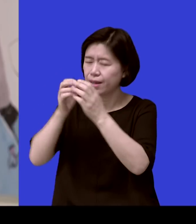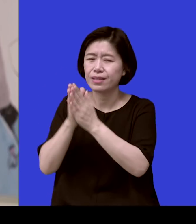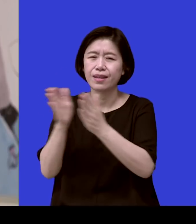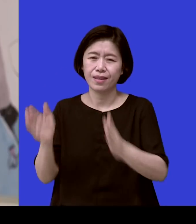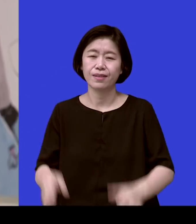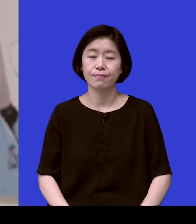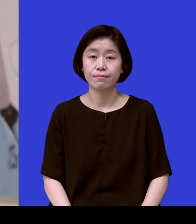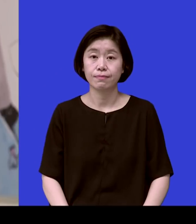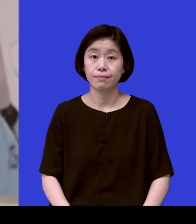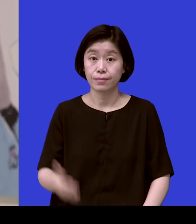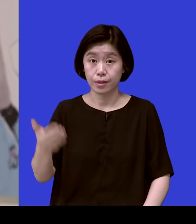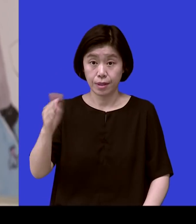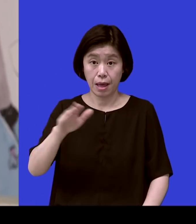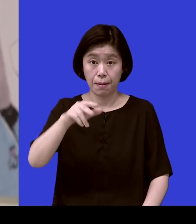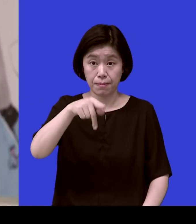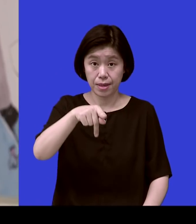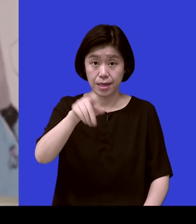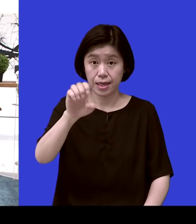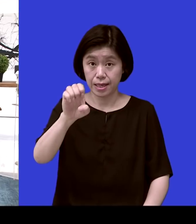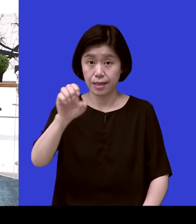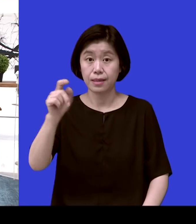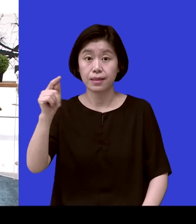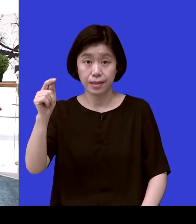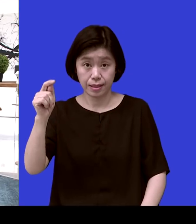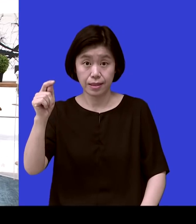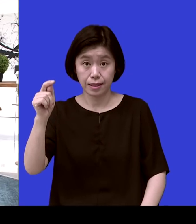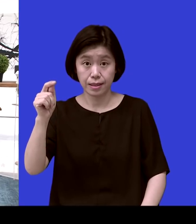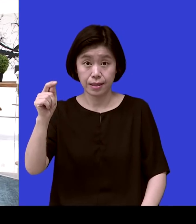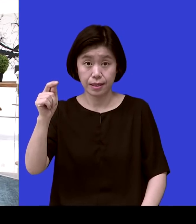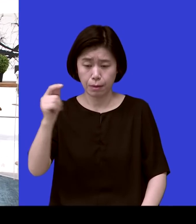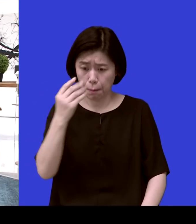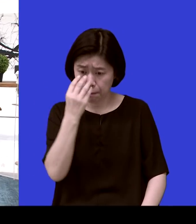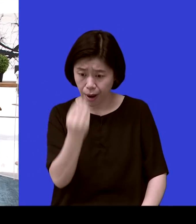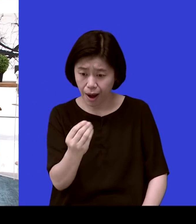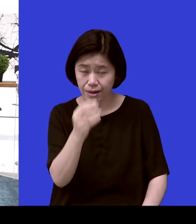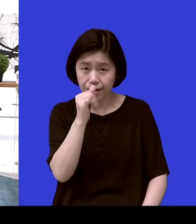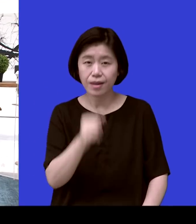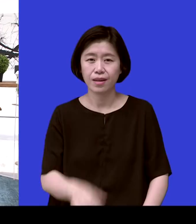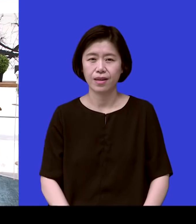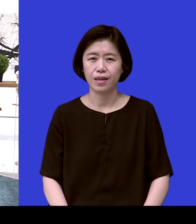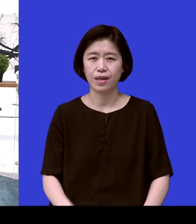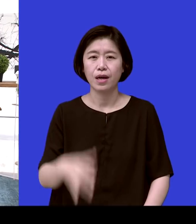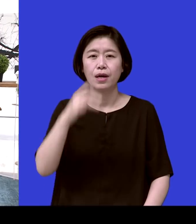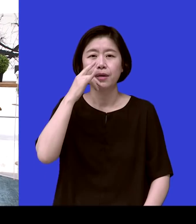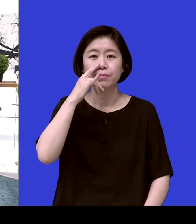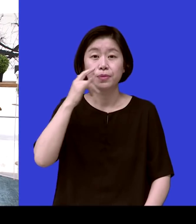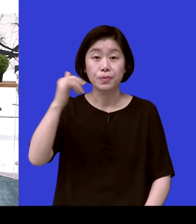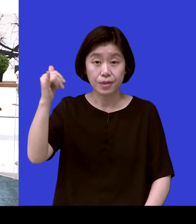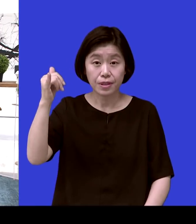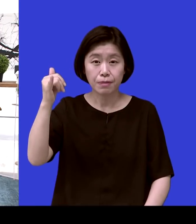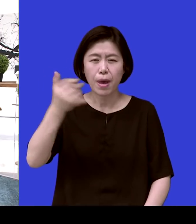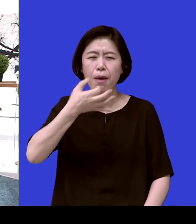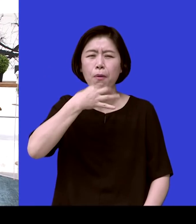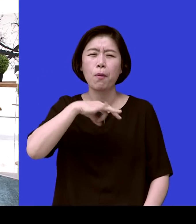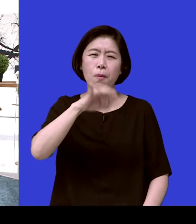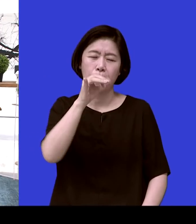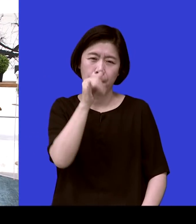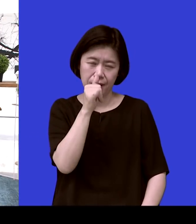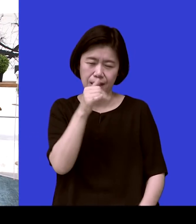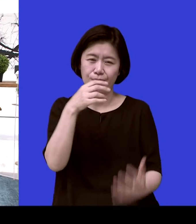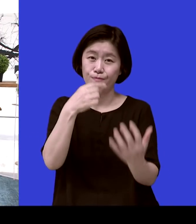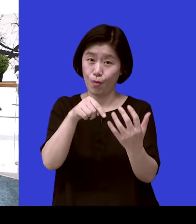PET라는 걸 눈에 딱 제가 보게 됐어요. 네네. 네, Parent Effectiveness Training이라는 건데 예.